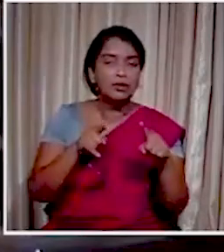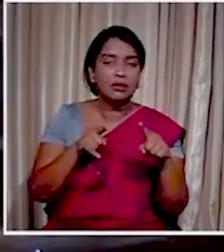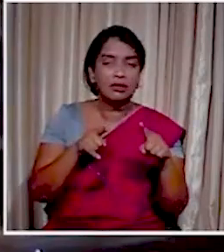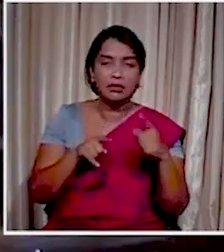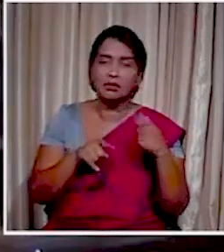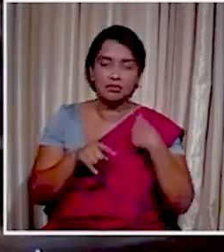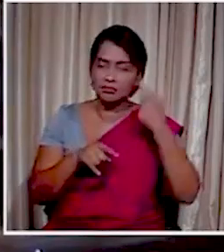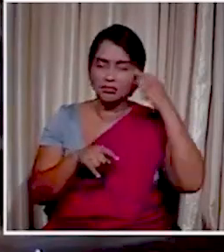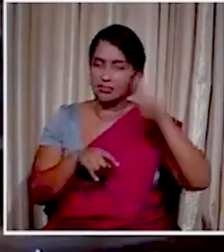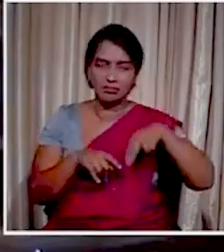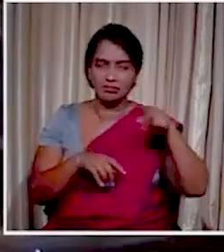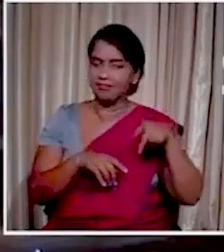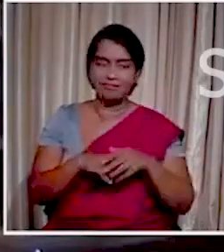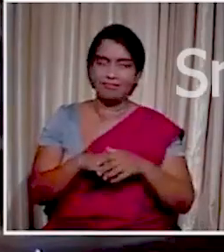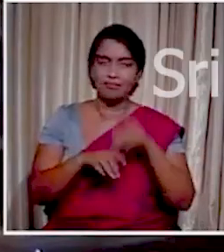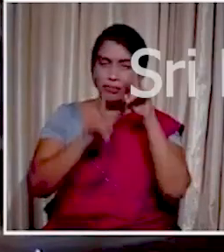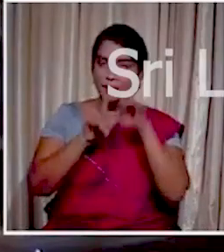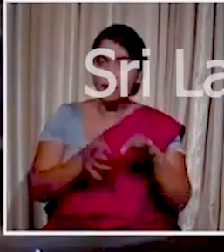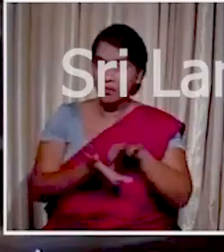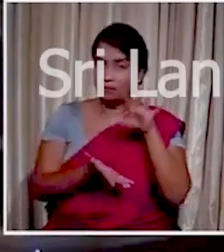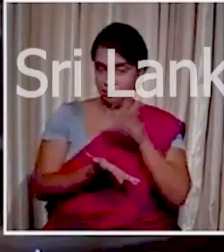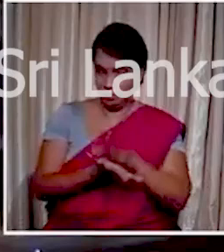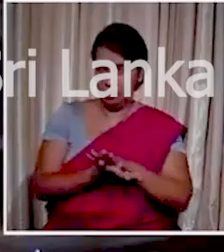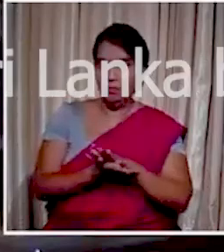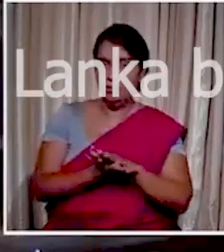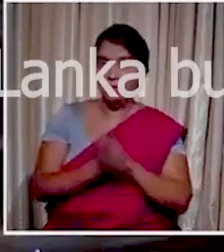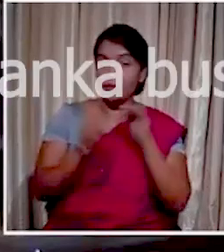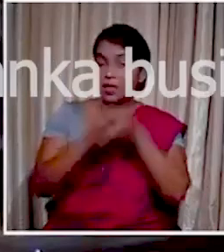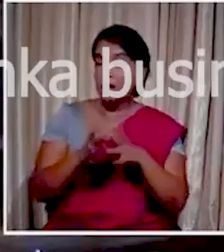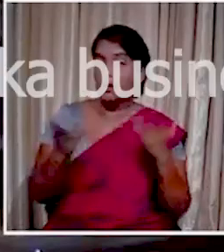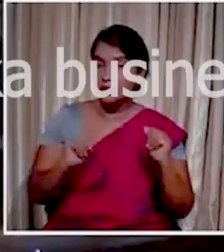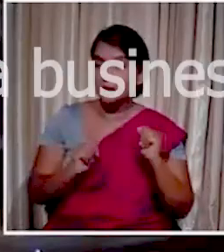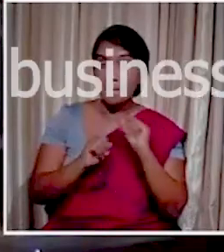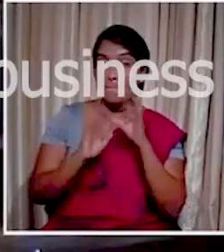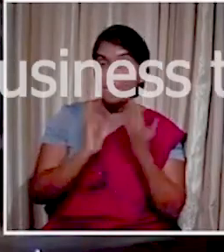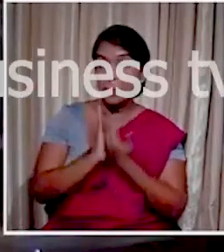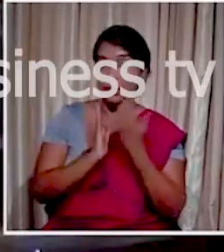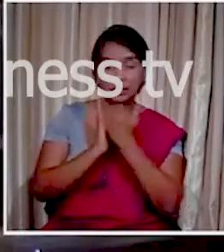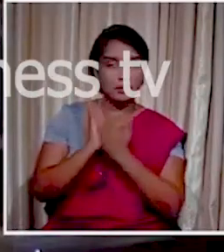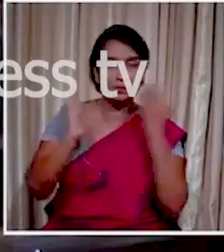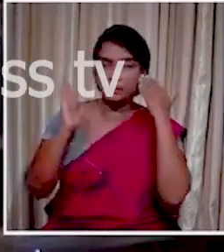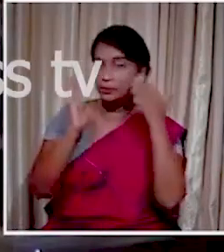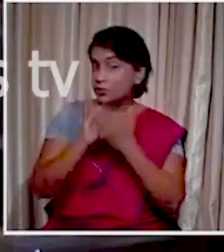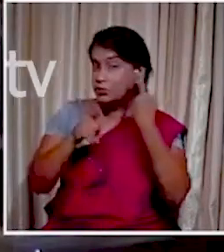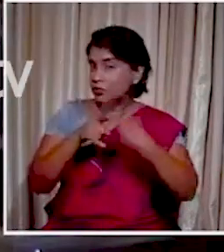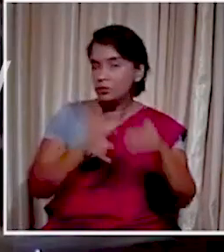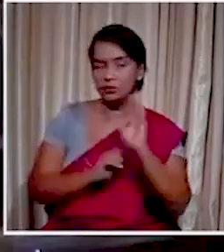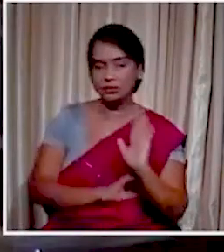මා විශ්වාස කරනවා එම තීන්දුව තීරණවල නොරැඳෙන්නේ ප්‍රතිපත්තීමේ සාධක පමණක් මත